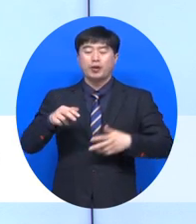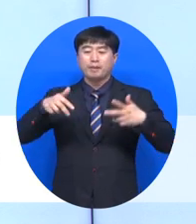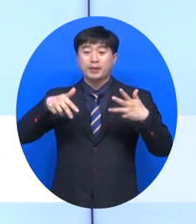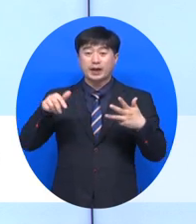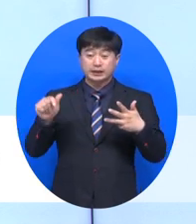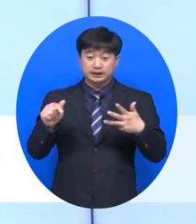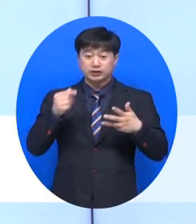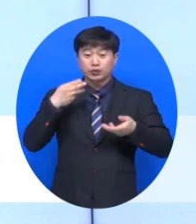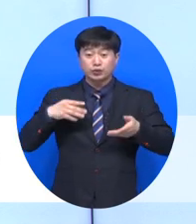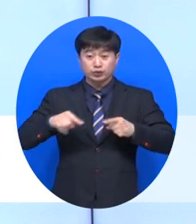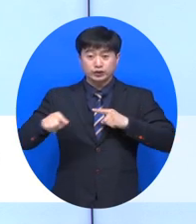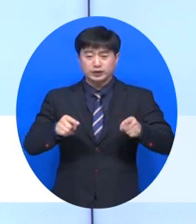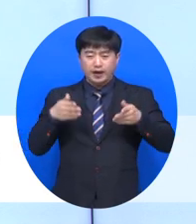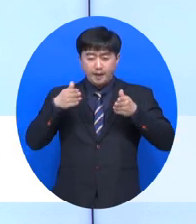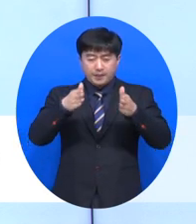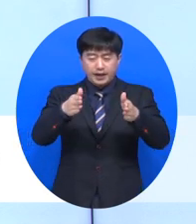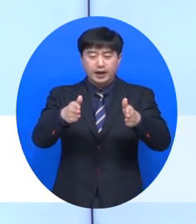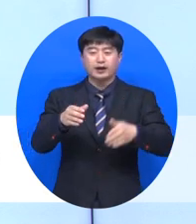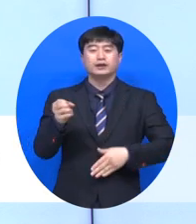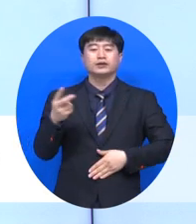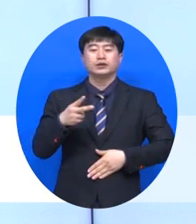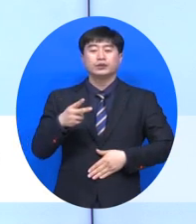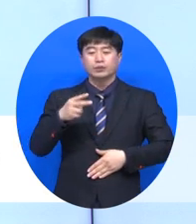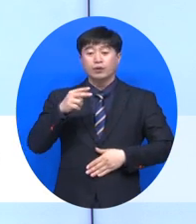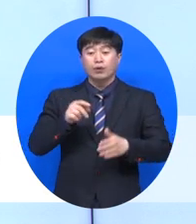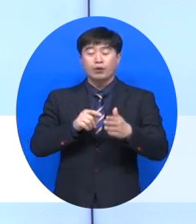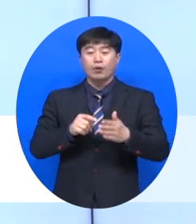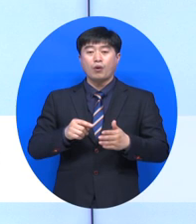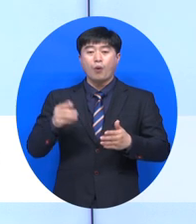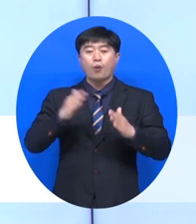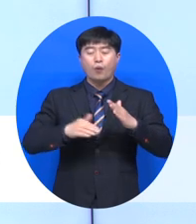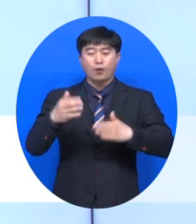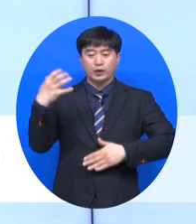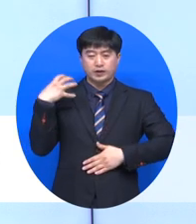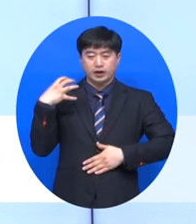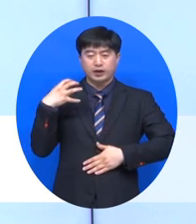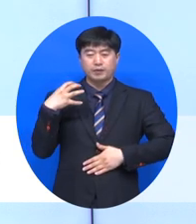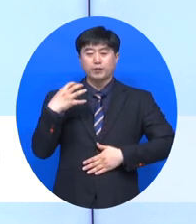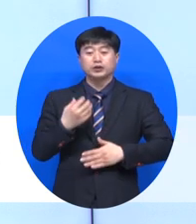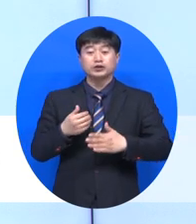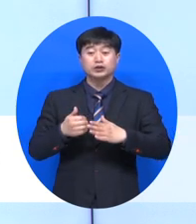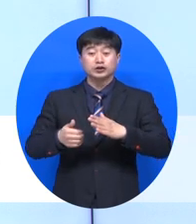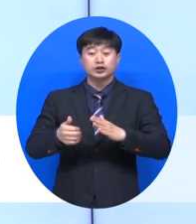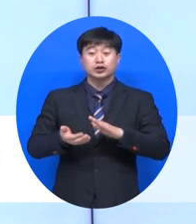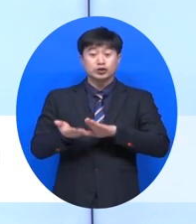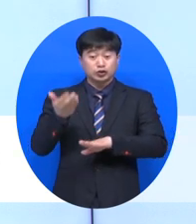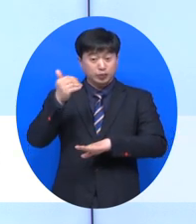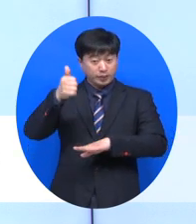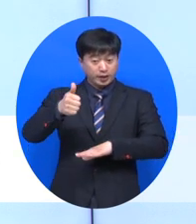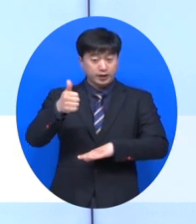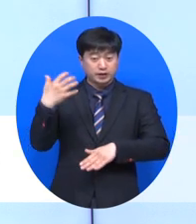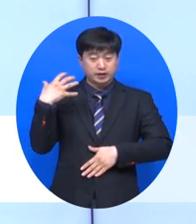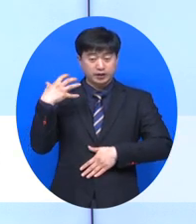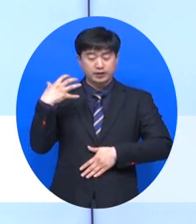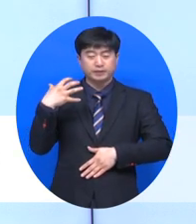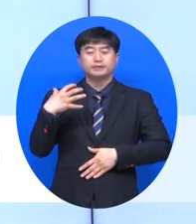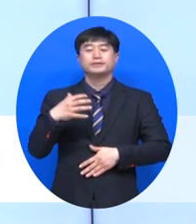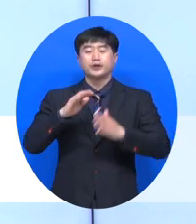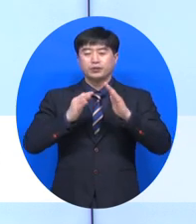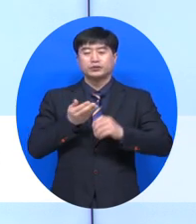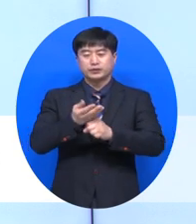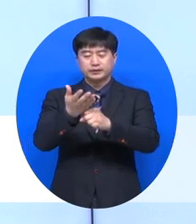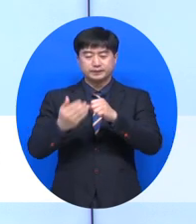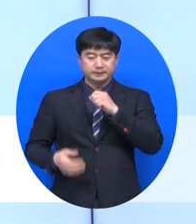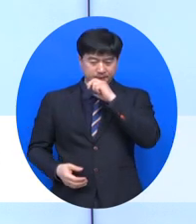경기도정 방향뿐 아니라 이날만큼은 공직 선배로서의 조언도 아낌없었습니다. 현장 GTV 카메라에 직접